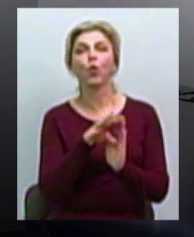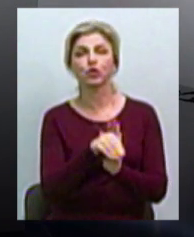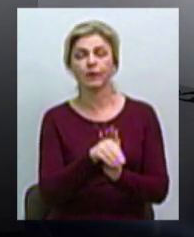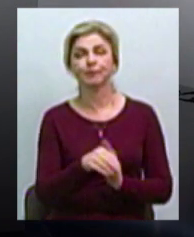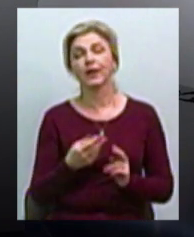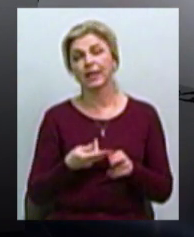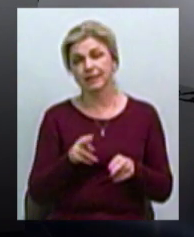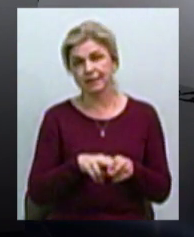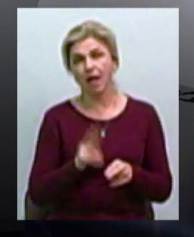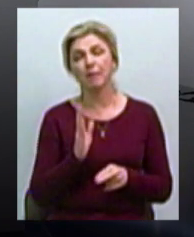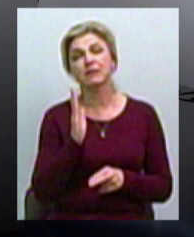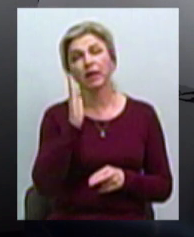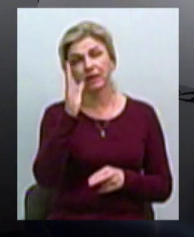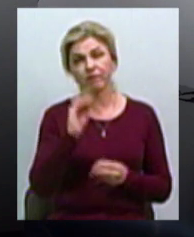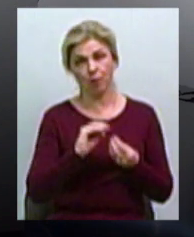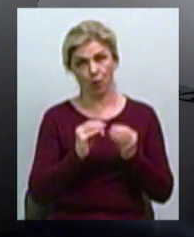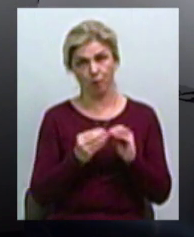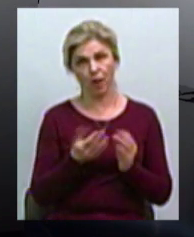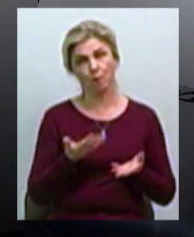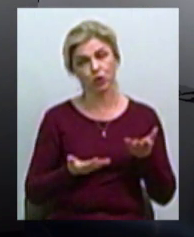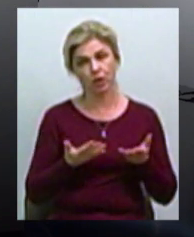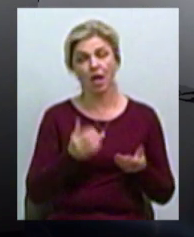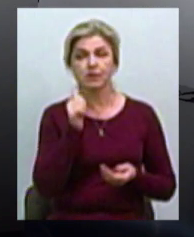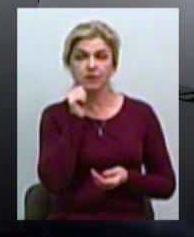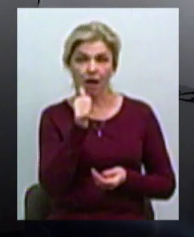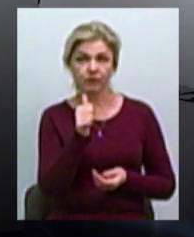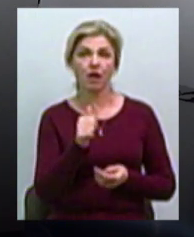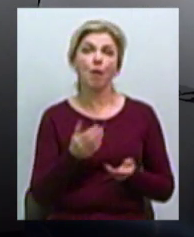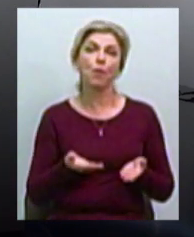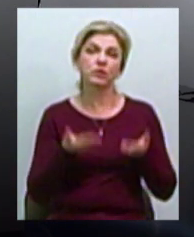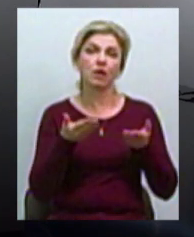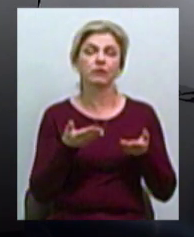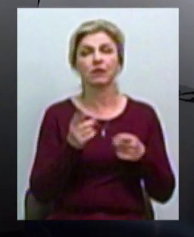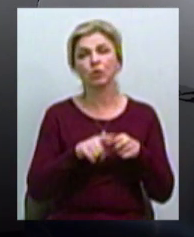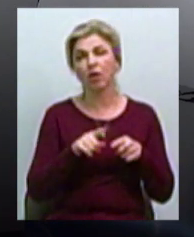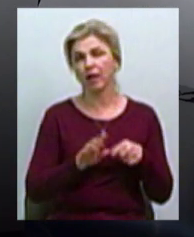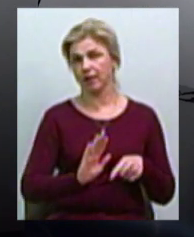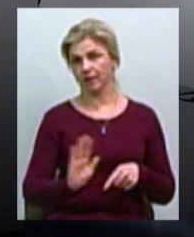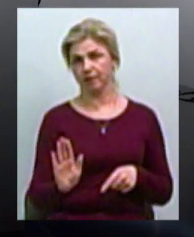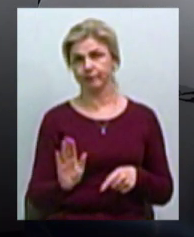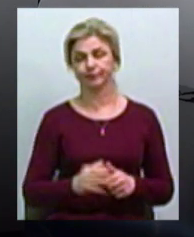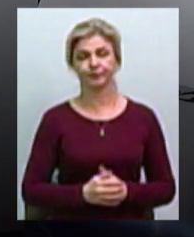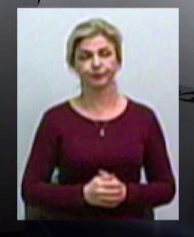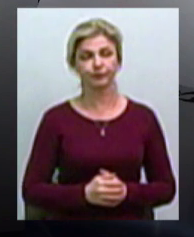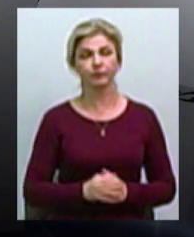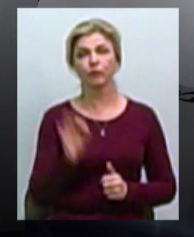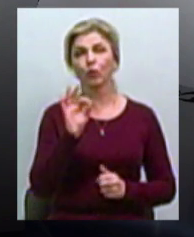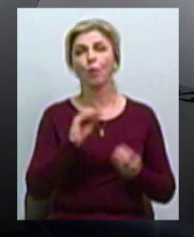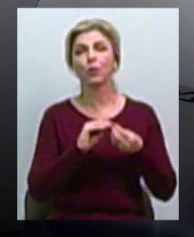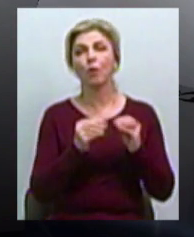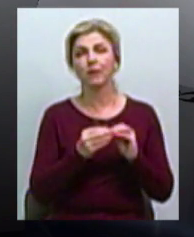це, скажімо так, перспективна проблема, можливо, завтра вона постане, скоріше за все, ні. Щодо проблем із